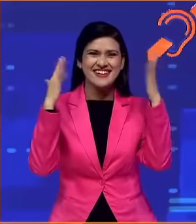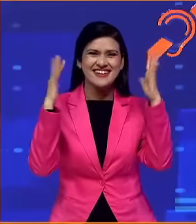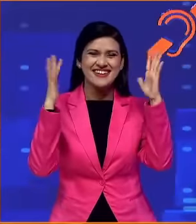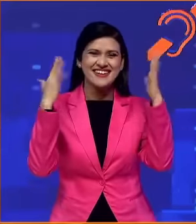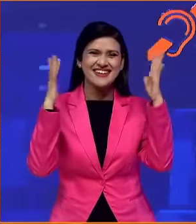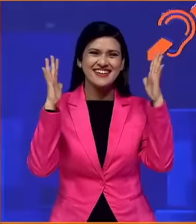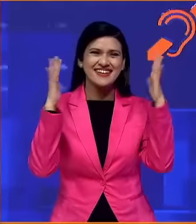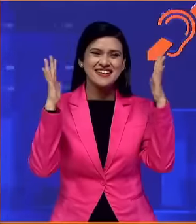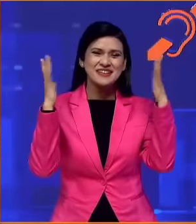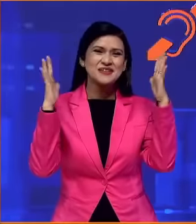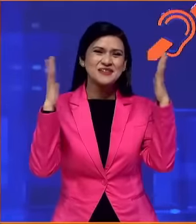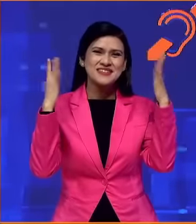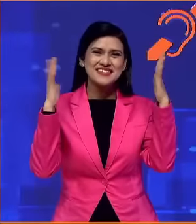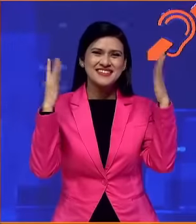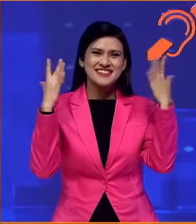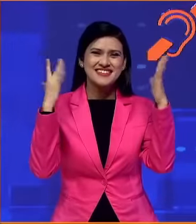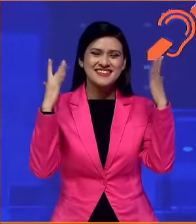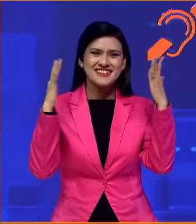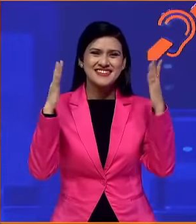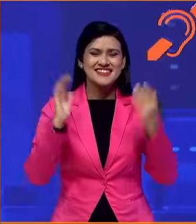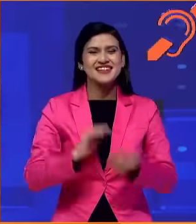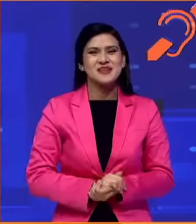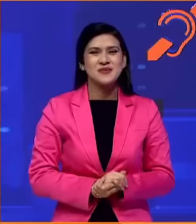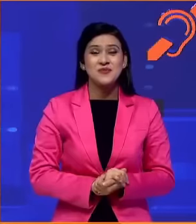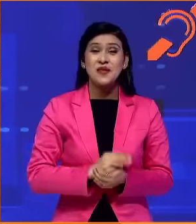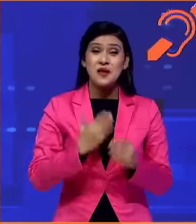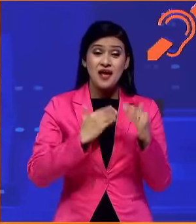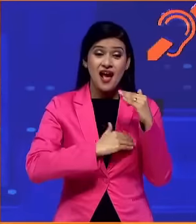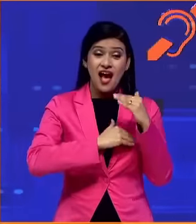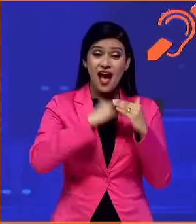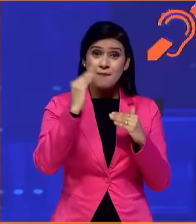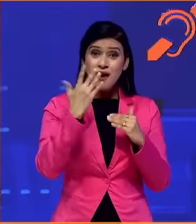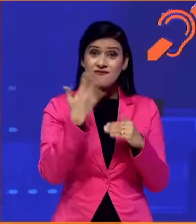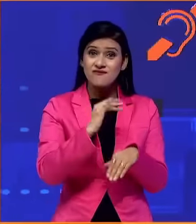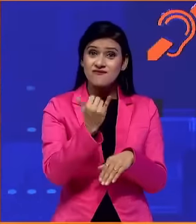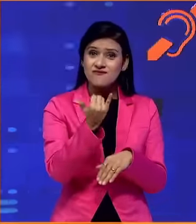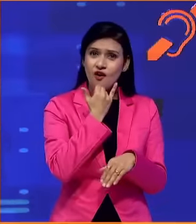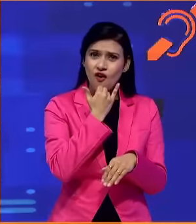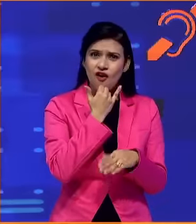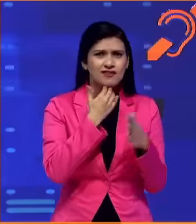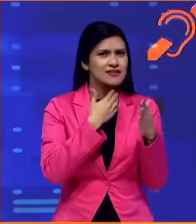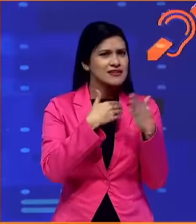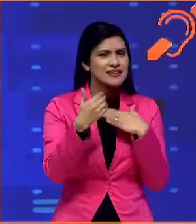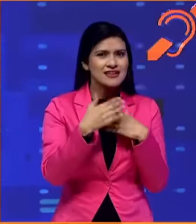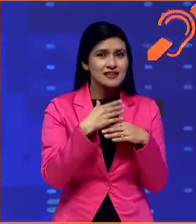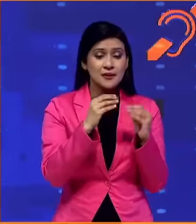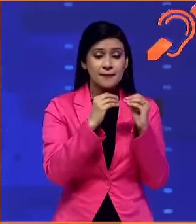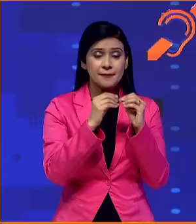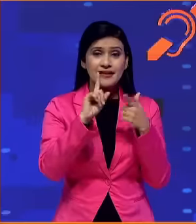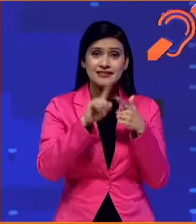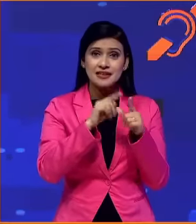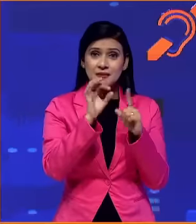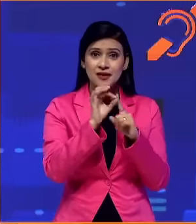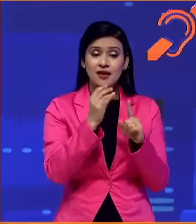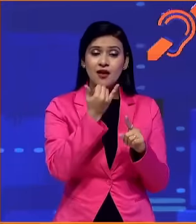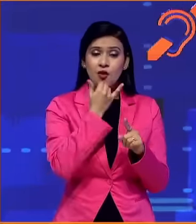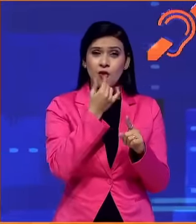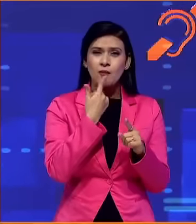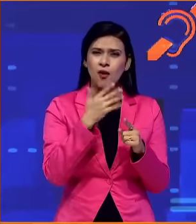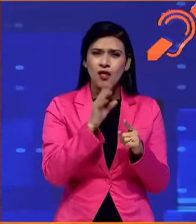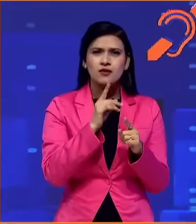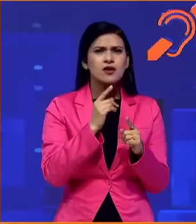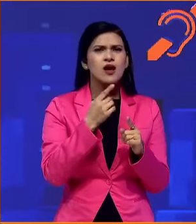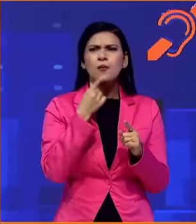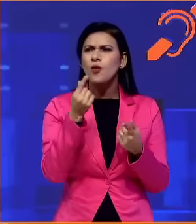उसेयहबातदिखाए;अगर कोईबहुतबड़ाव्यक्तिकोईगलतीकरताहैयाकोई अतिवादीबातकहताहै,तोवहऐसेगायबहोजातीहैजैसेउसने कभी